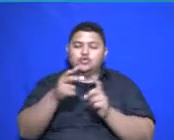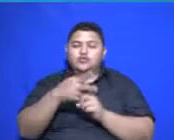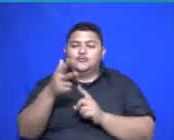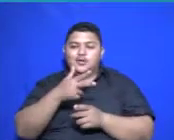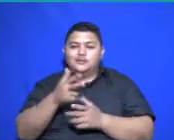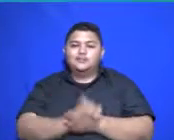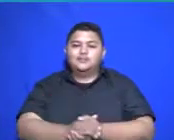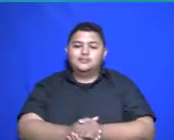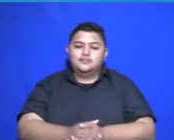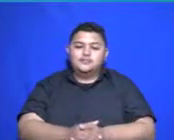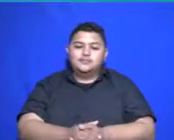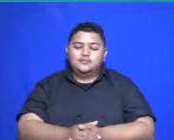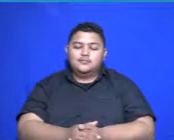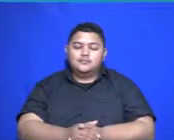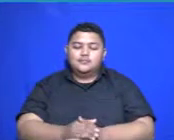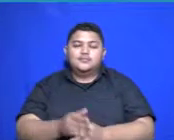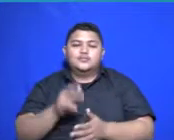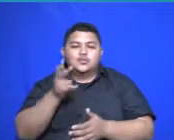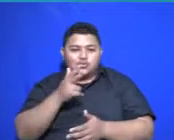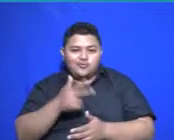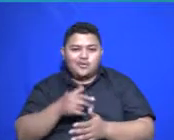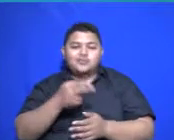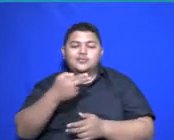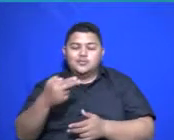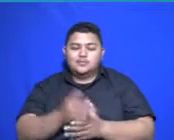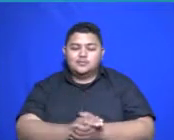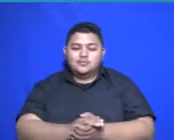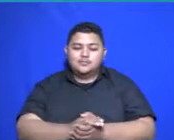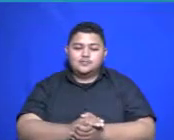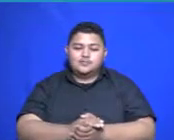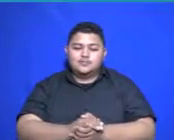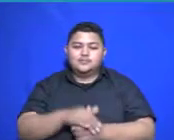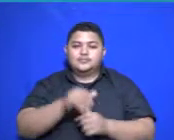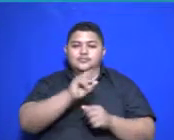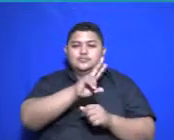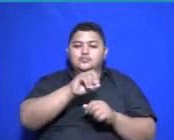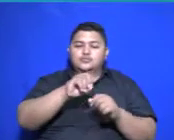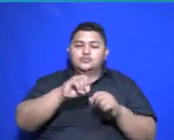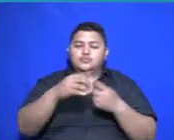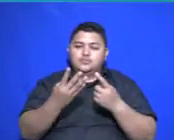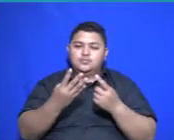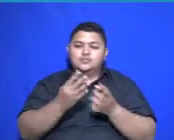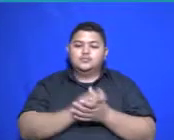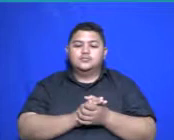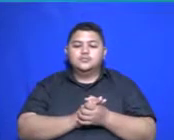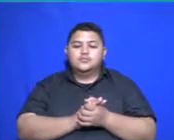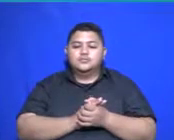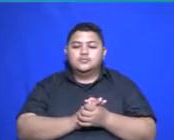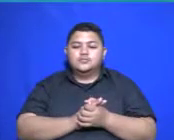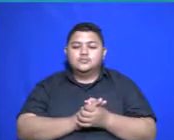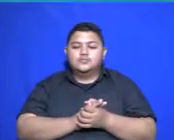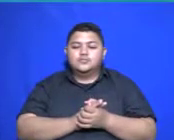Kemudian untuk jumlah penonton film di Indonesia juga mengalami kenaikan yang luar biasa. Tahun 2014